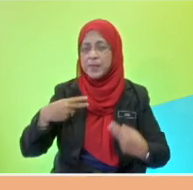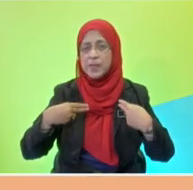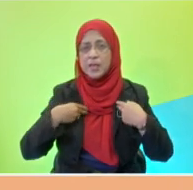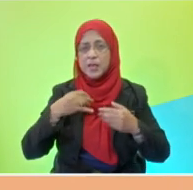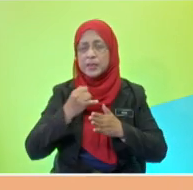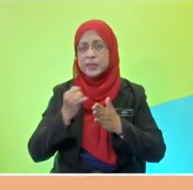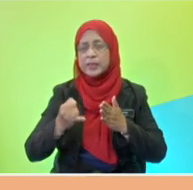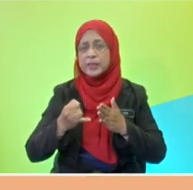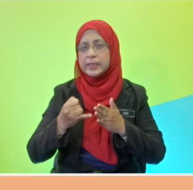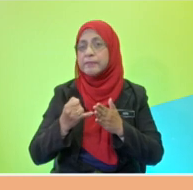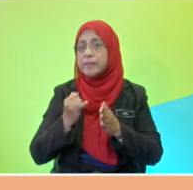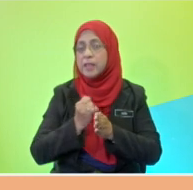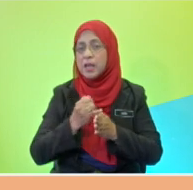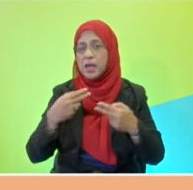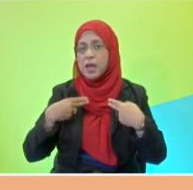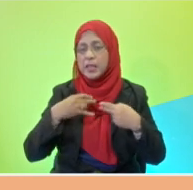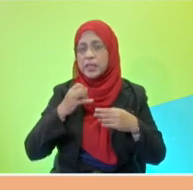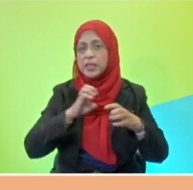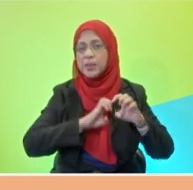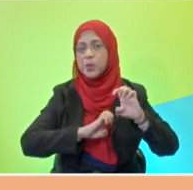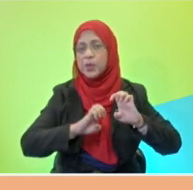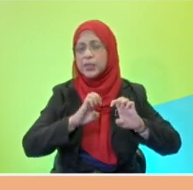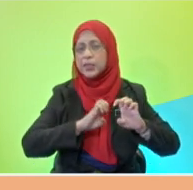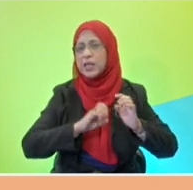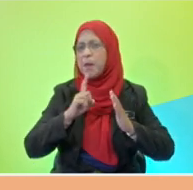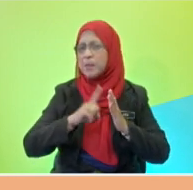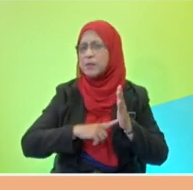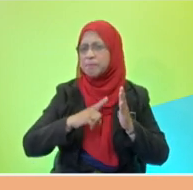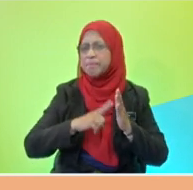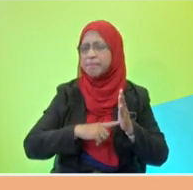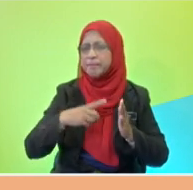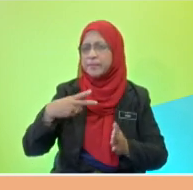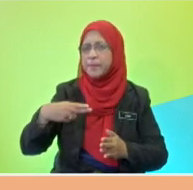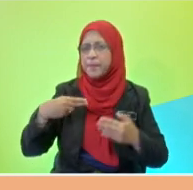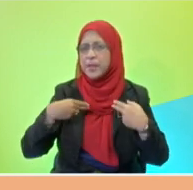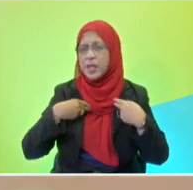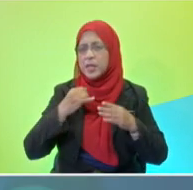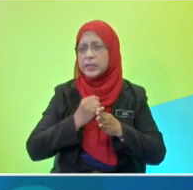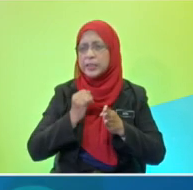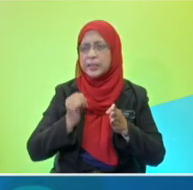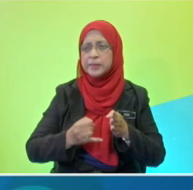Jiran dari sudut emosi Apa dia dia Marissa